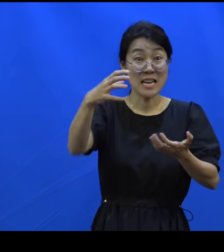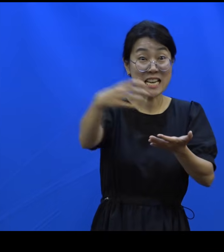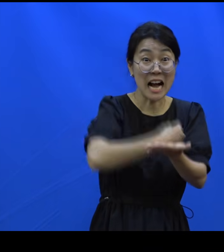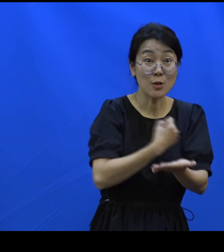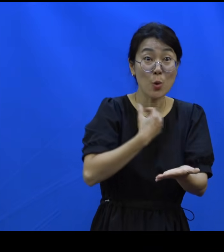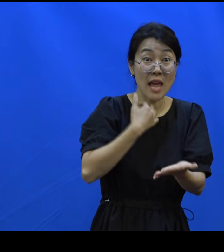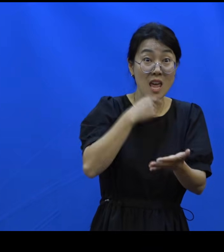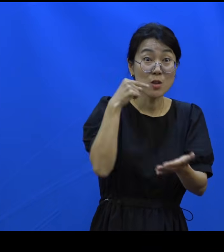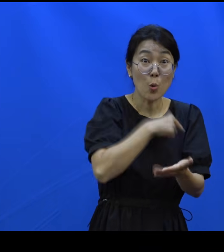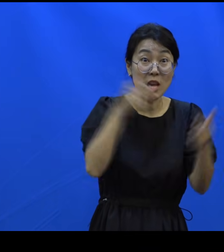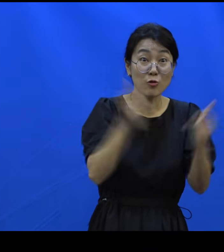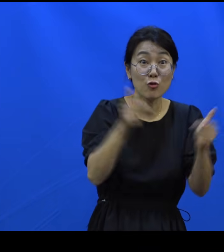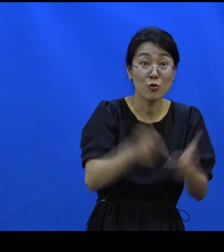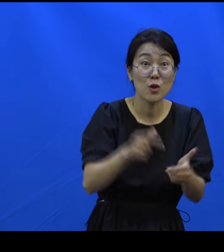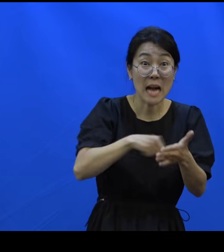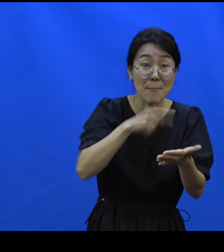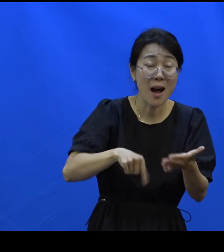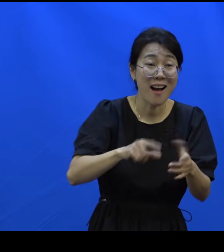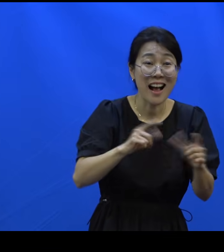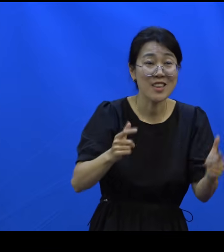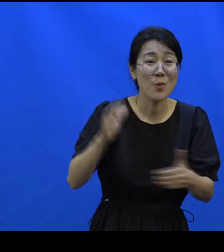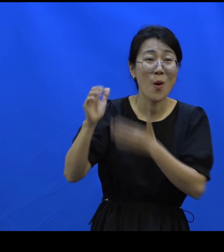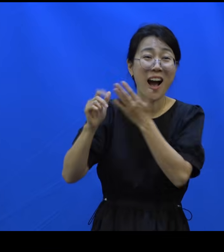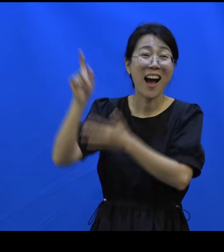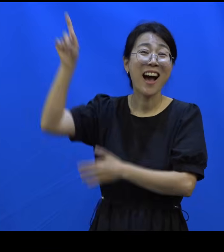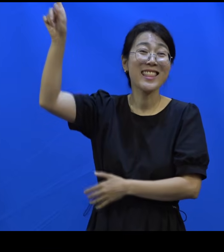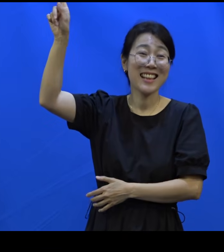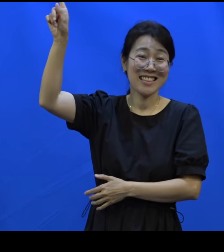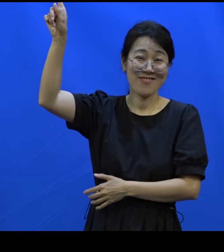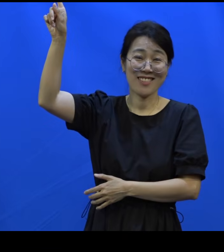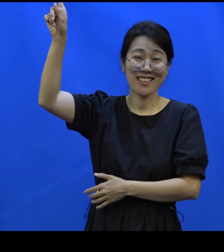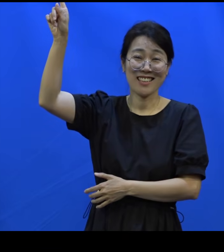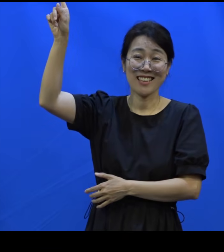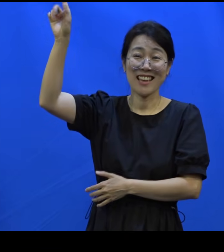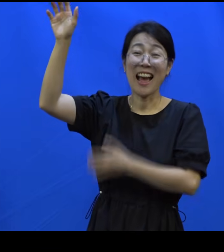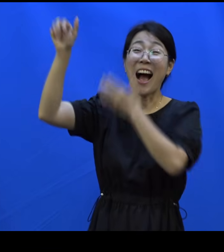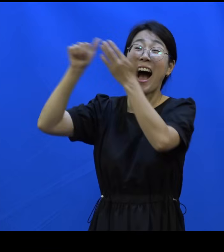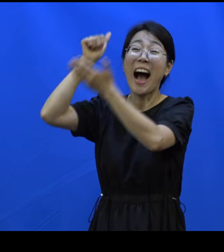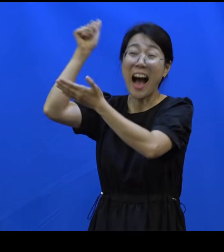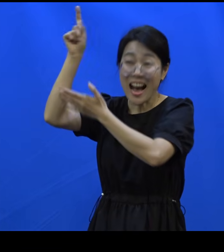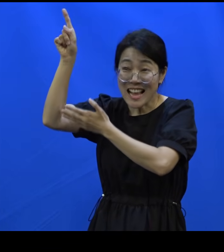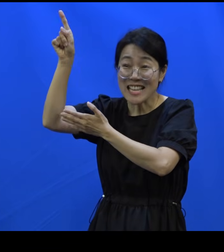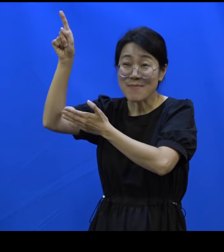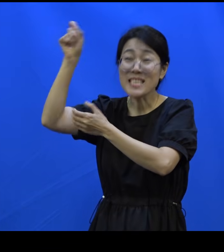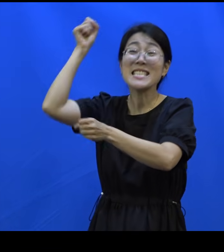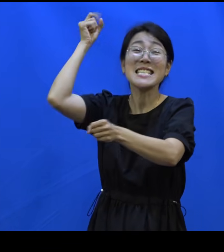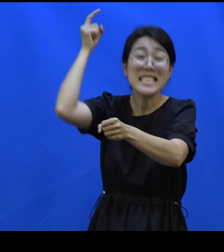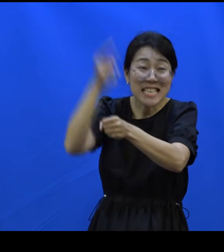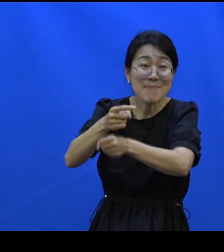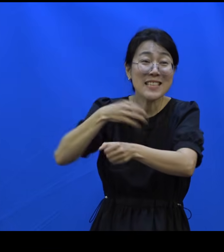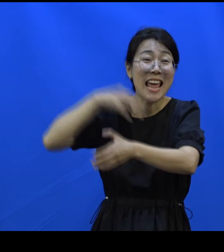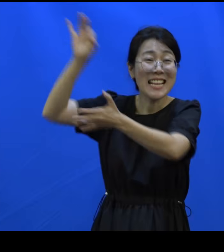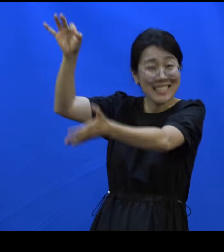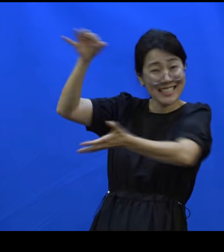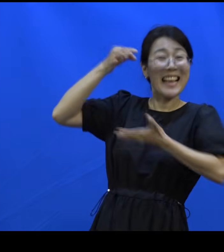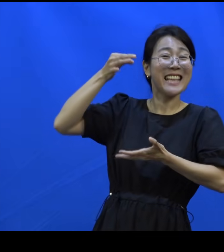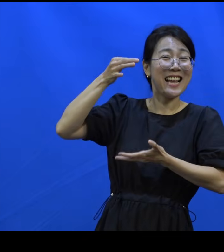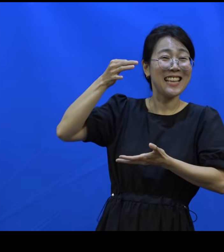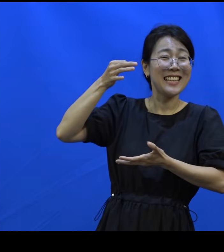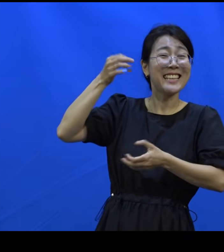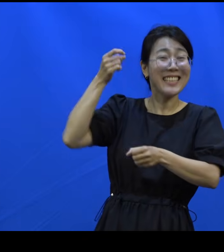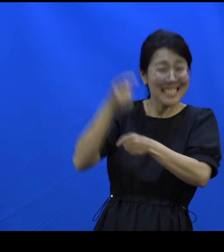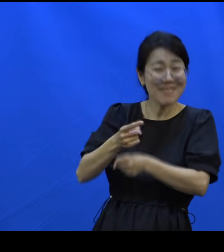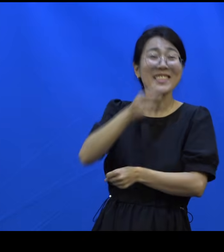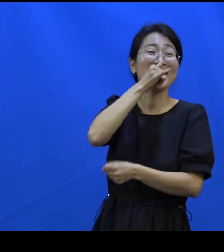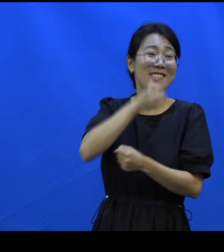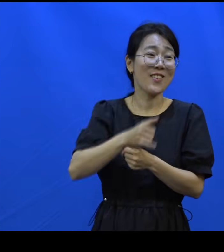아니라 하나님이 주십니다. 하나님이 이미 유업으로 정해 놓으셨습니다. 하나님이 주신 것은 아무도